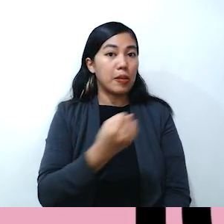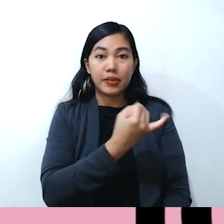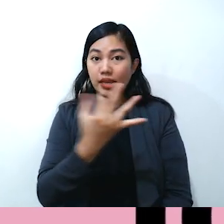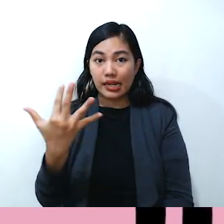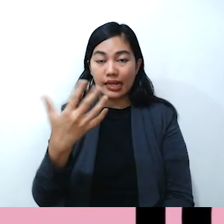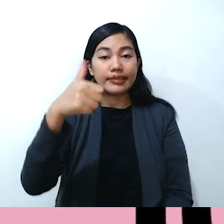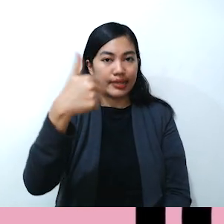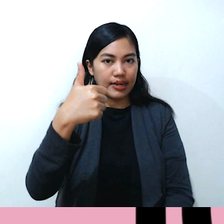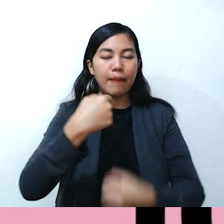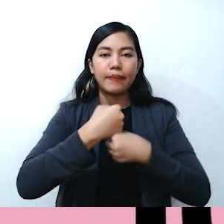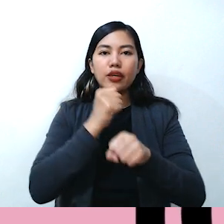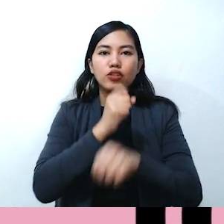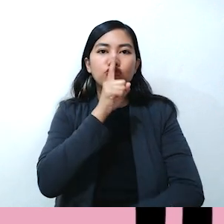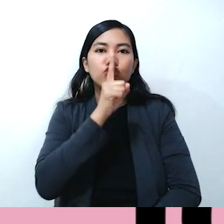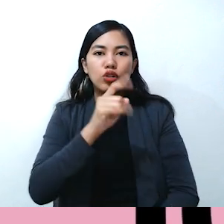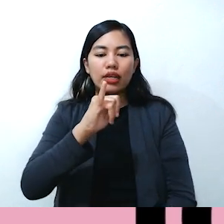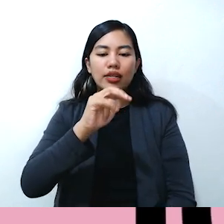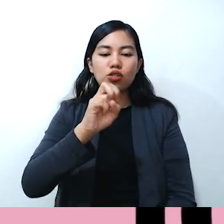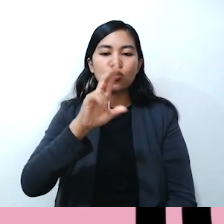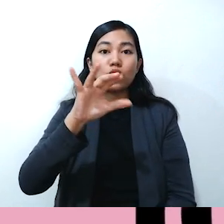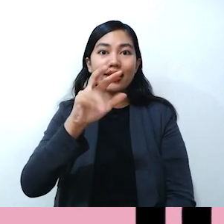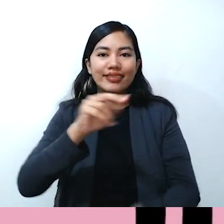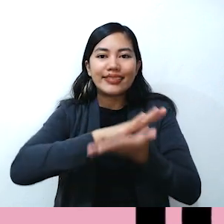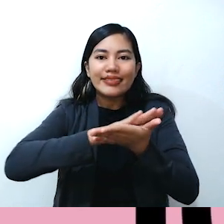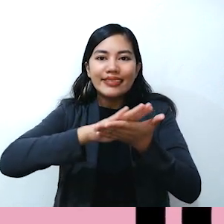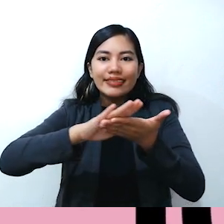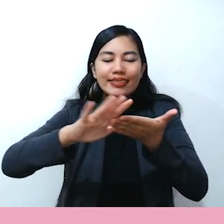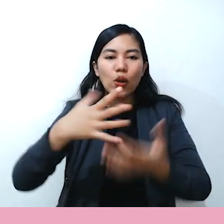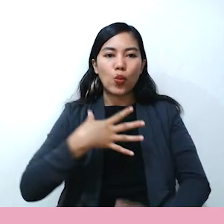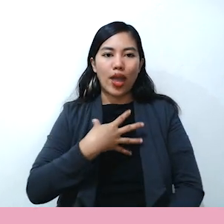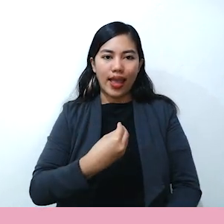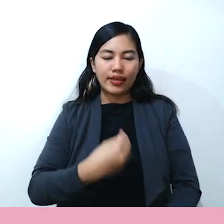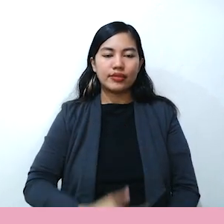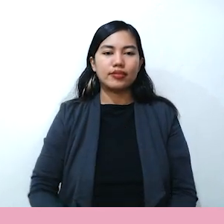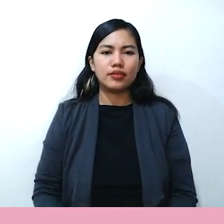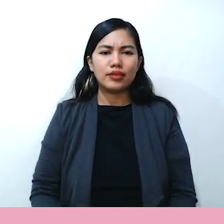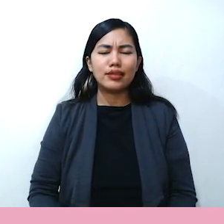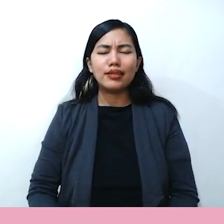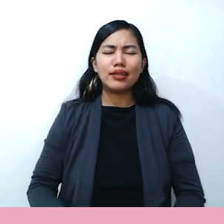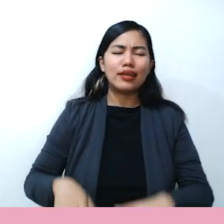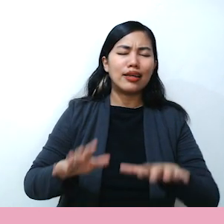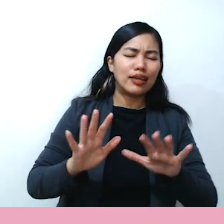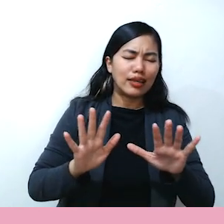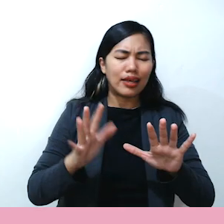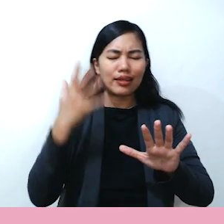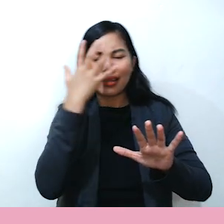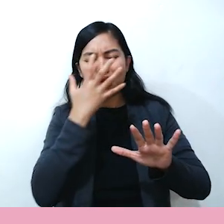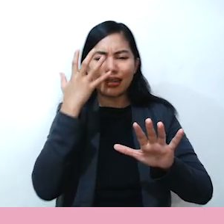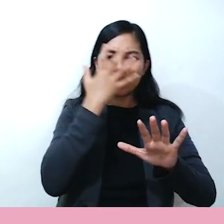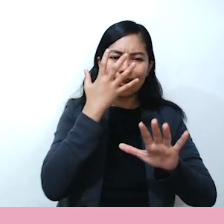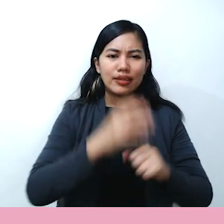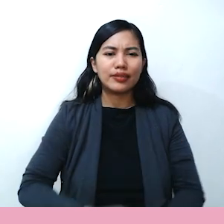beses. Sinisiguro nito na ang insulin ay pantay ang pagkaputi at lapot. Tama na, Betty. Nahihilo